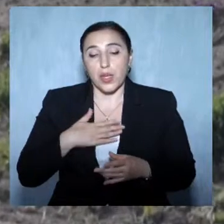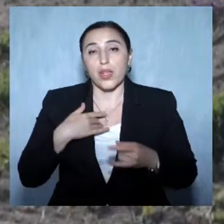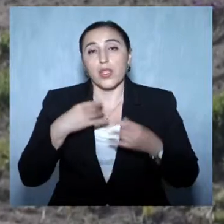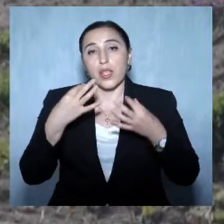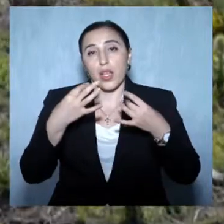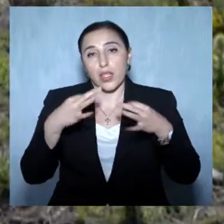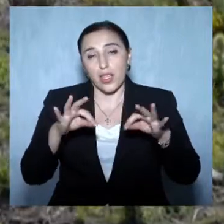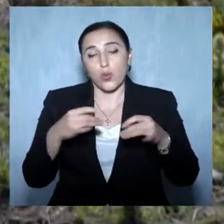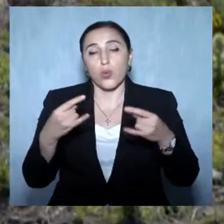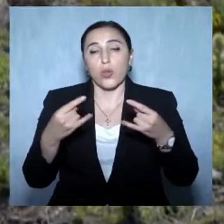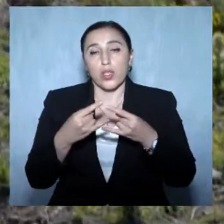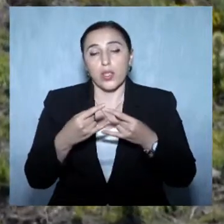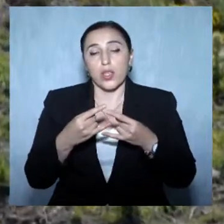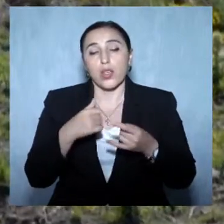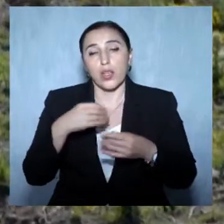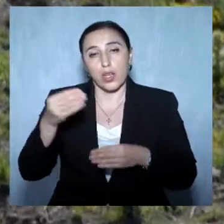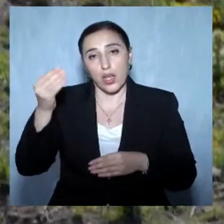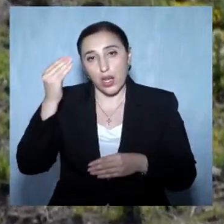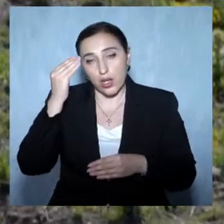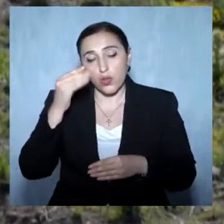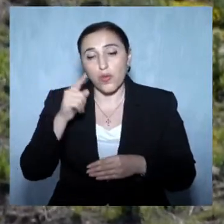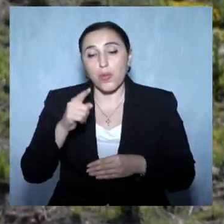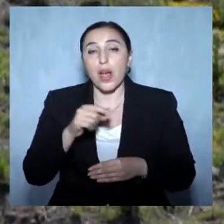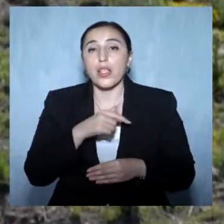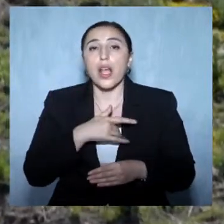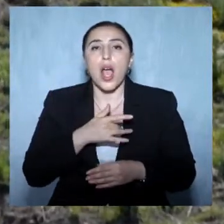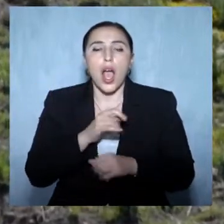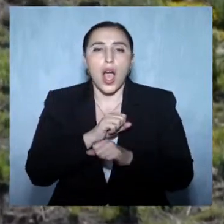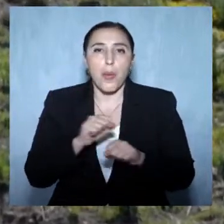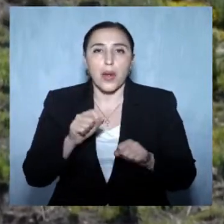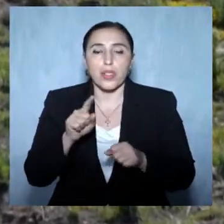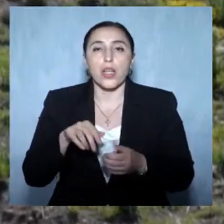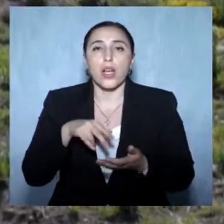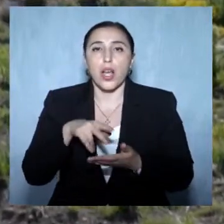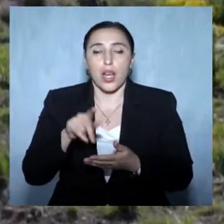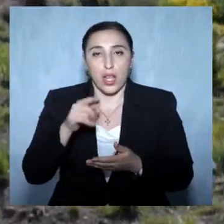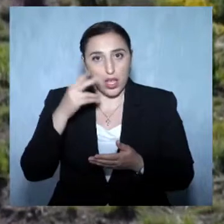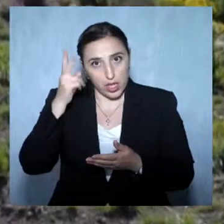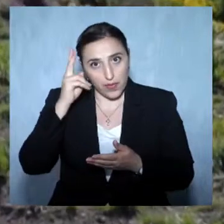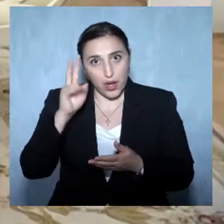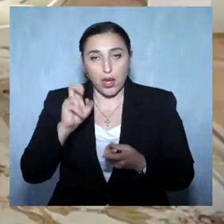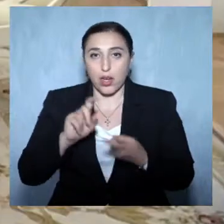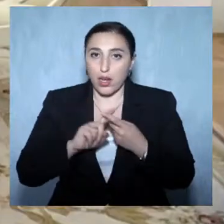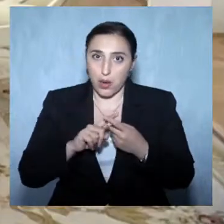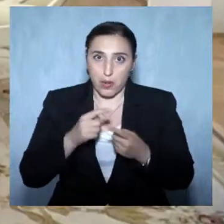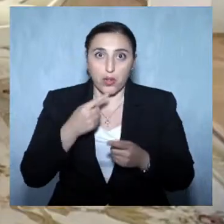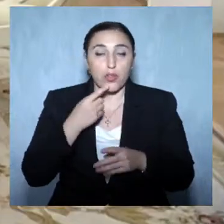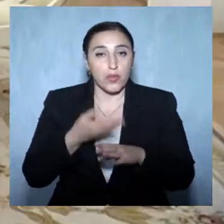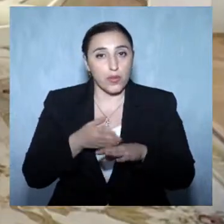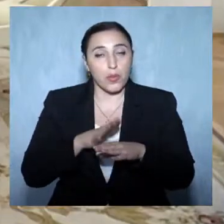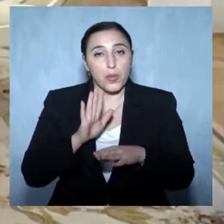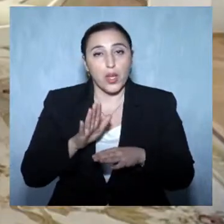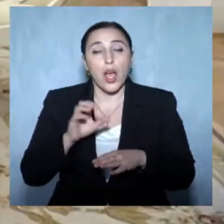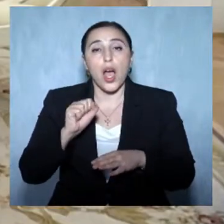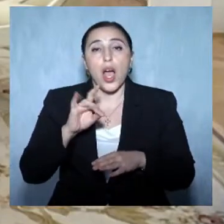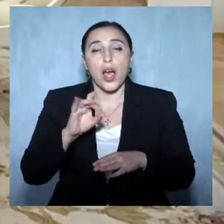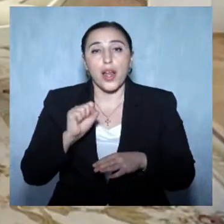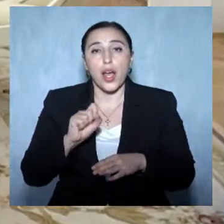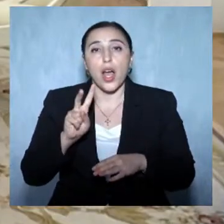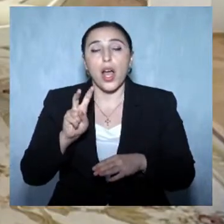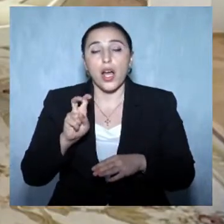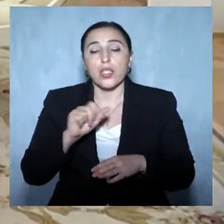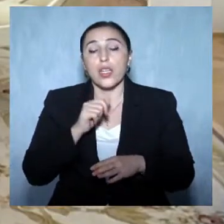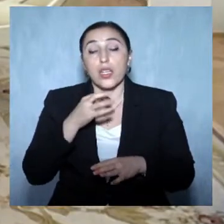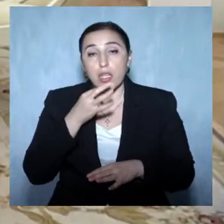արդյող իրավական այս համարցակ կայլը չի վնասի դիվանագիտությանը։ Միջազգային իրավումքի մասնագետ Հազարյանը արձագանքում